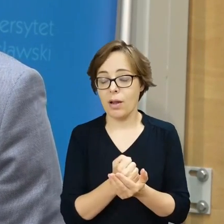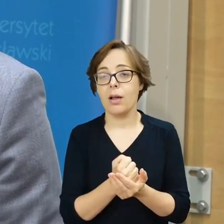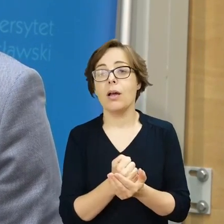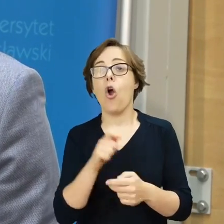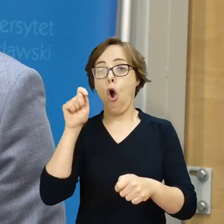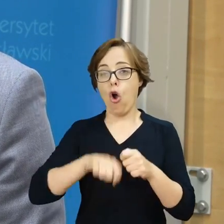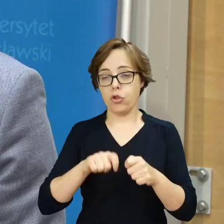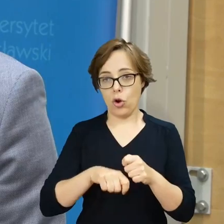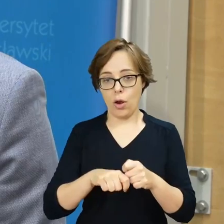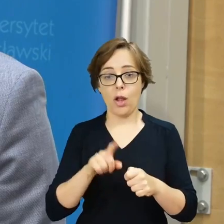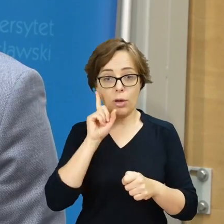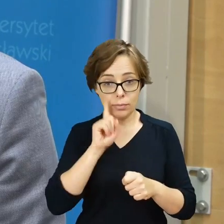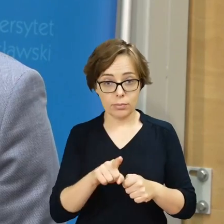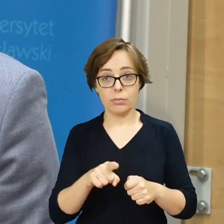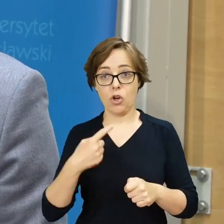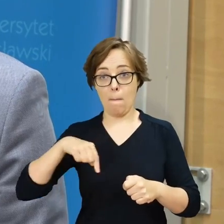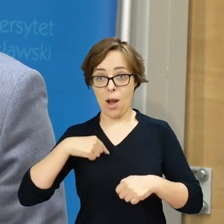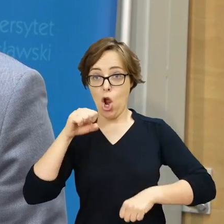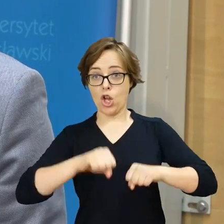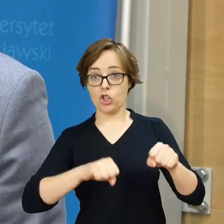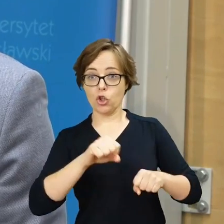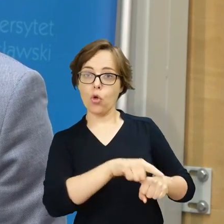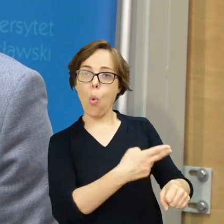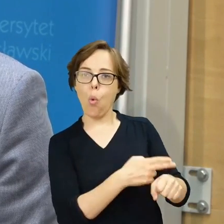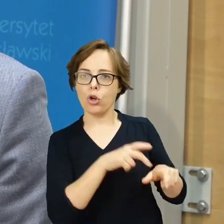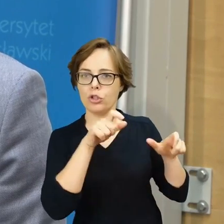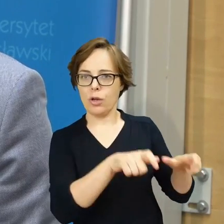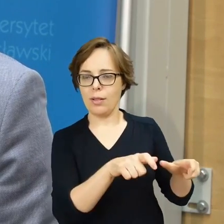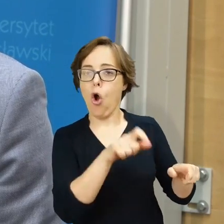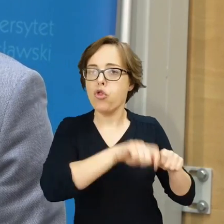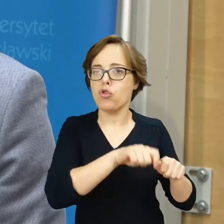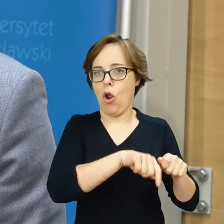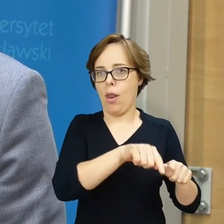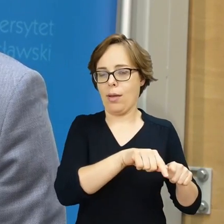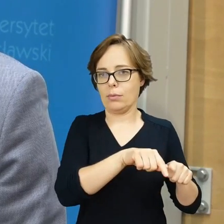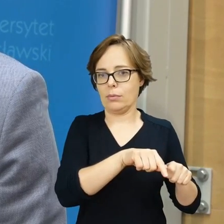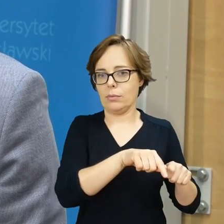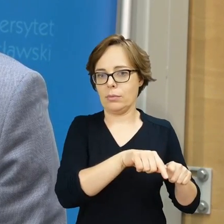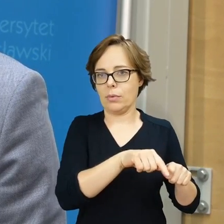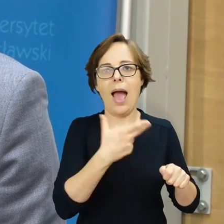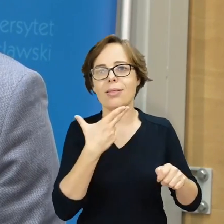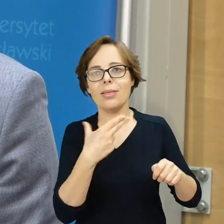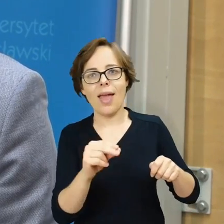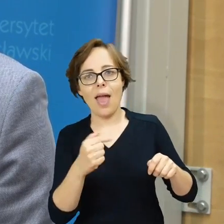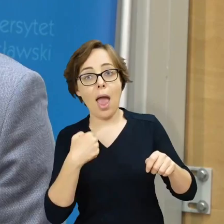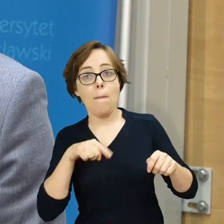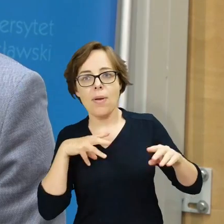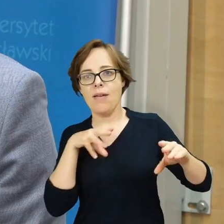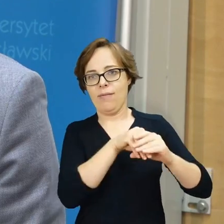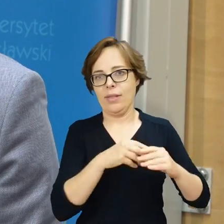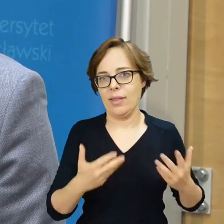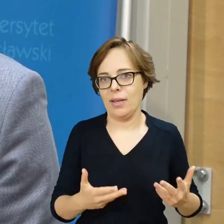a nie w administracji. Terminowość, bo tutaj też to wybrzmiało, to trochę mi łatwiej, bo się też mogę odnieść do niektórych